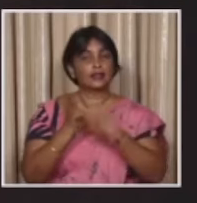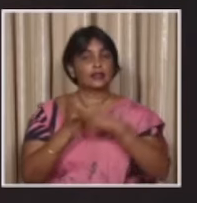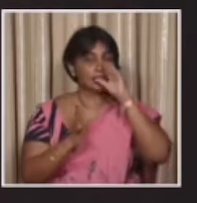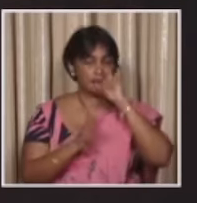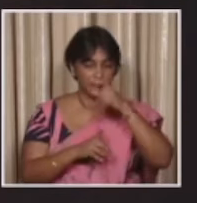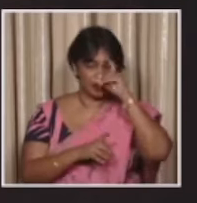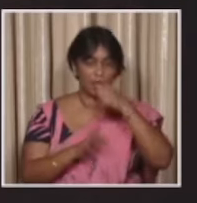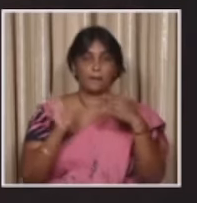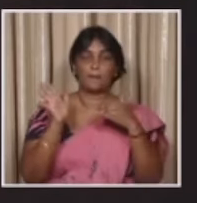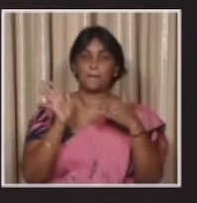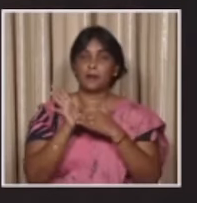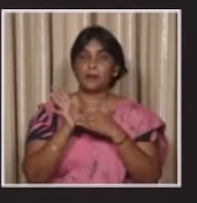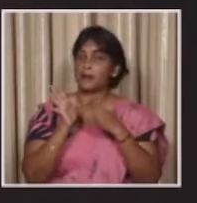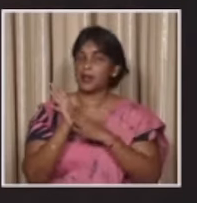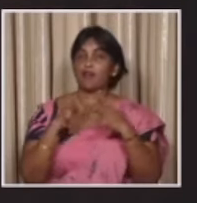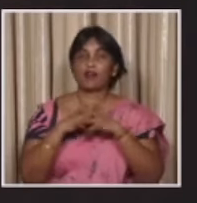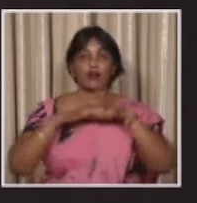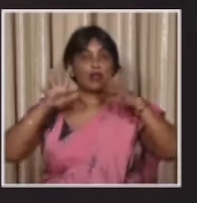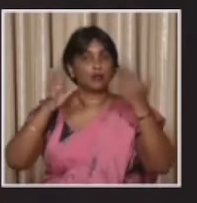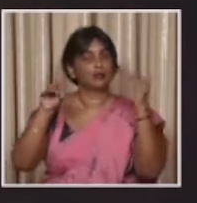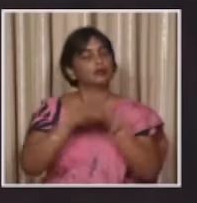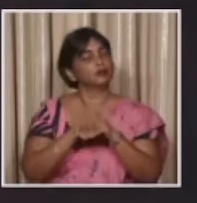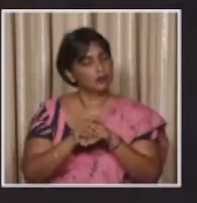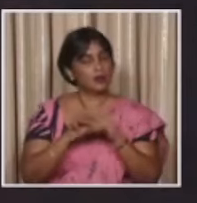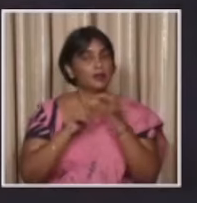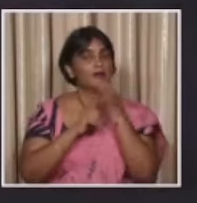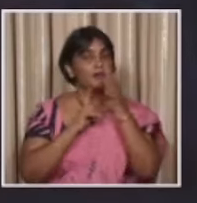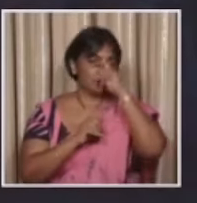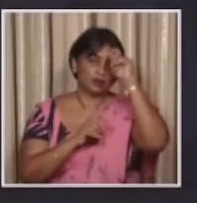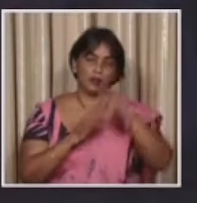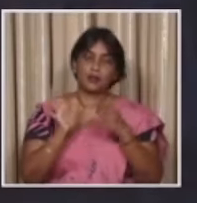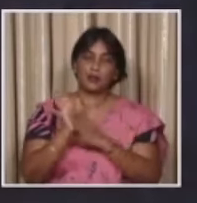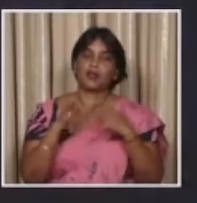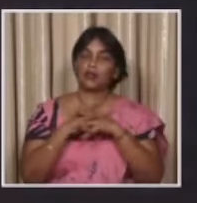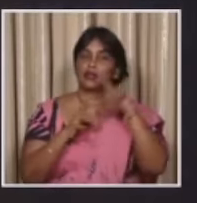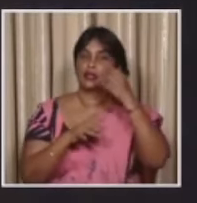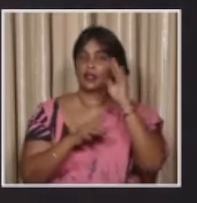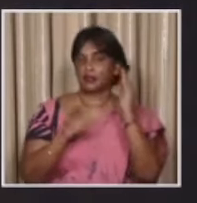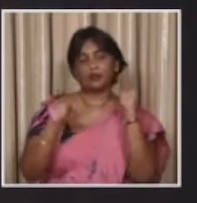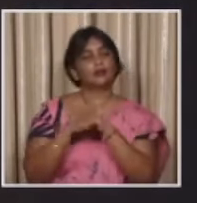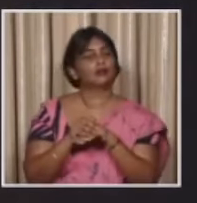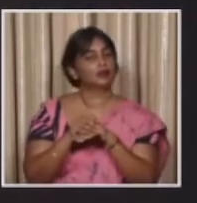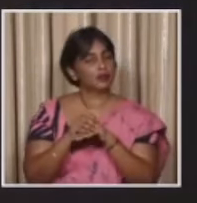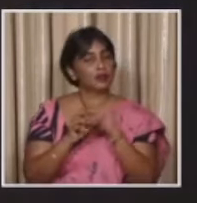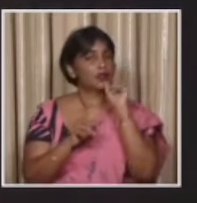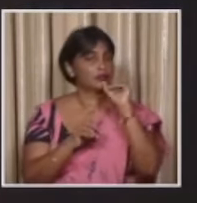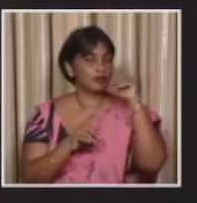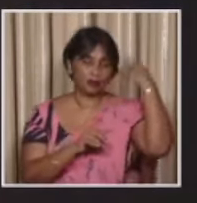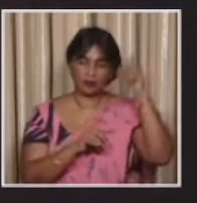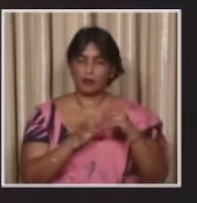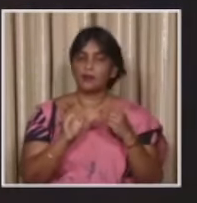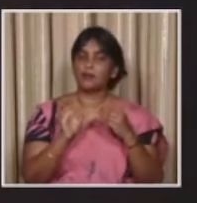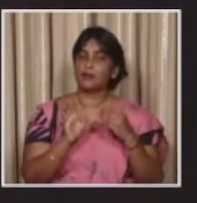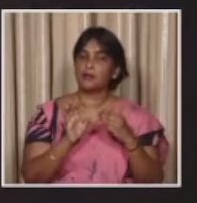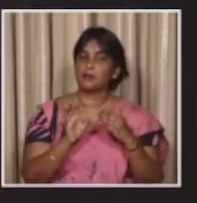මැතිතුමාගේ කාලේ මෙගාවොට් 900ක් එකතු වුණා. ඒ වගේම ප්‍රේමදාස මැතිතුමාගේ කාලේ මෙගාවොට් 107 හතලියක් එකතු වුණා. ඒවගේ චන්ද්‍රිකා මැතිනිගේ